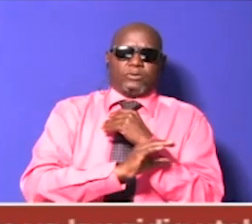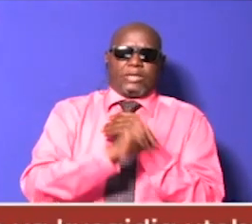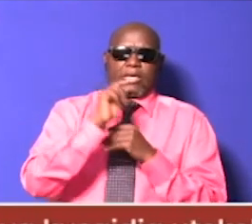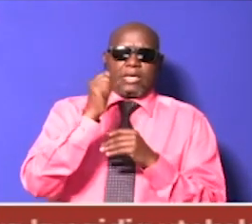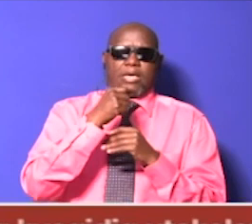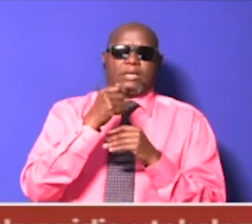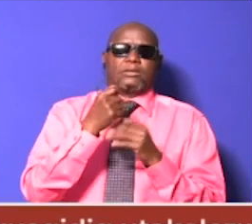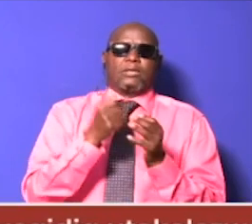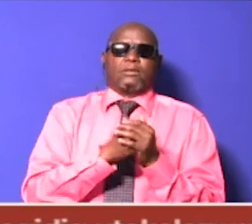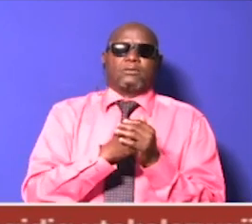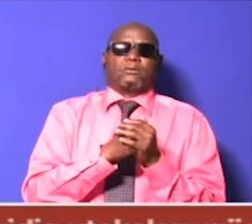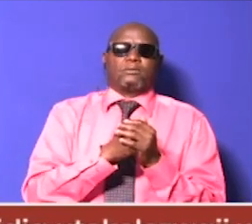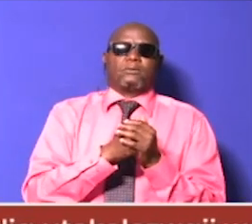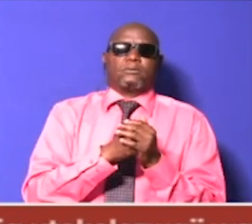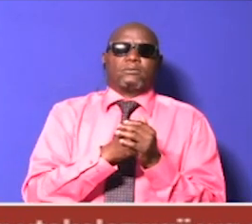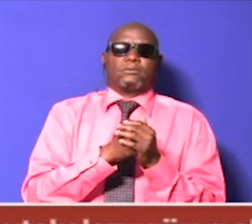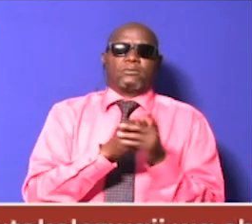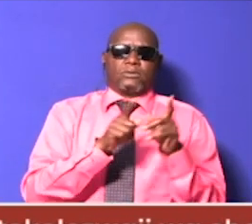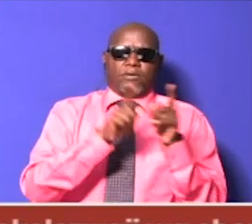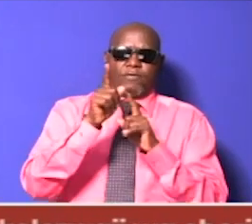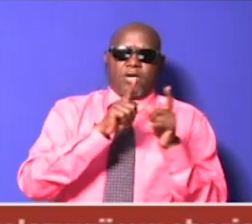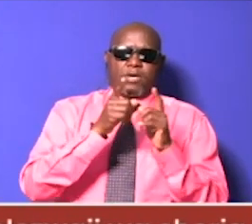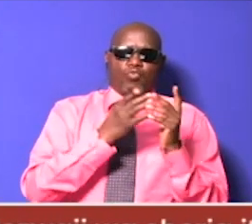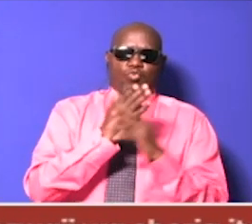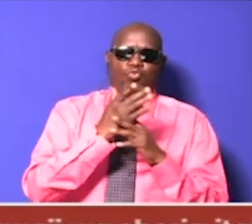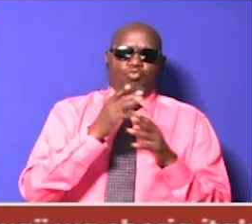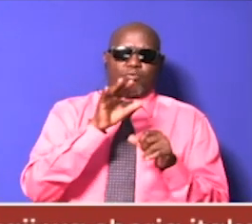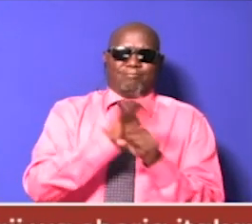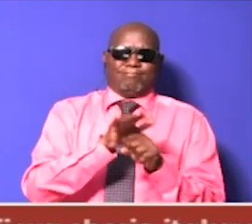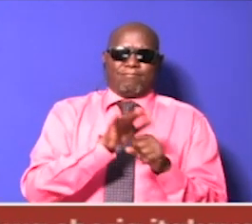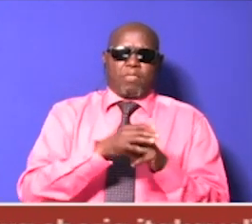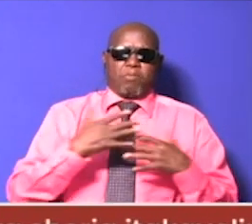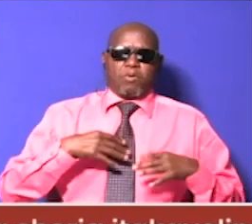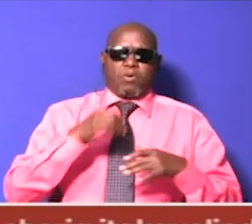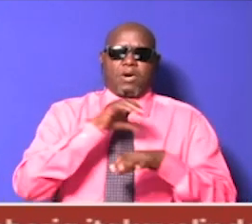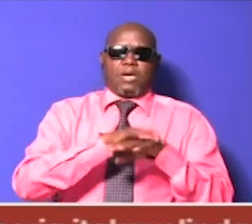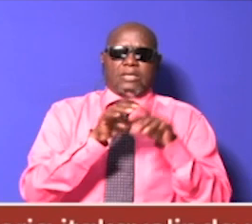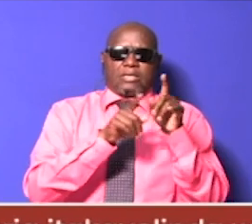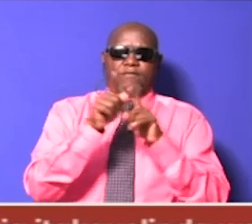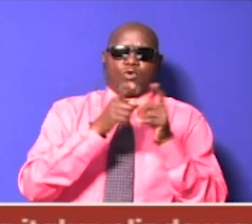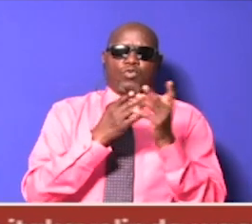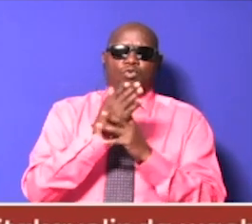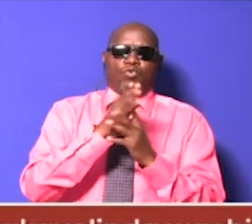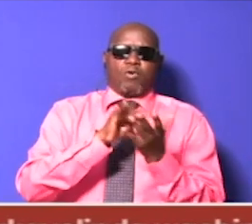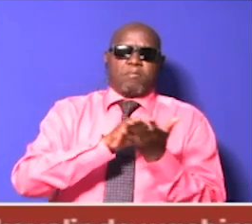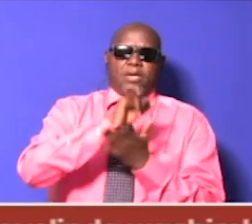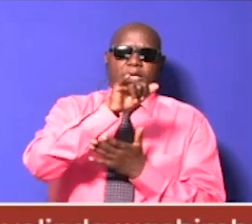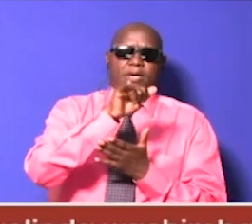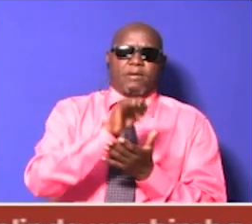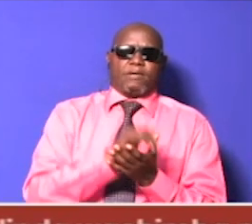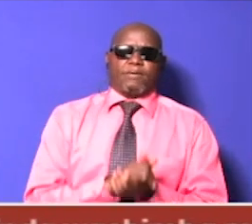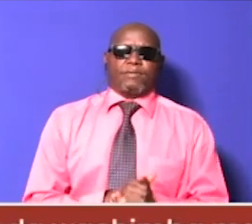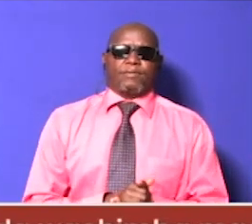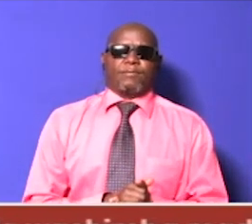ya kupitia ndege, ili kuwezesha watu wengi sana kupata nafasi ya kusafiri kwa ndege na kufika na kufanya biashara